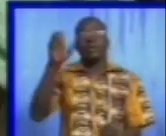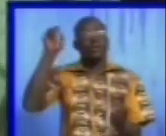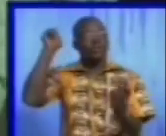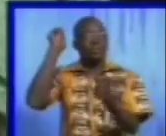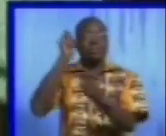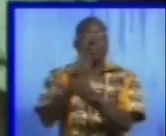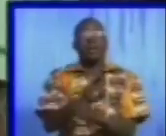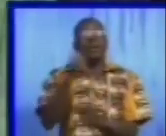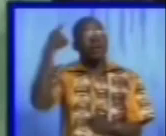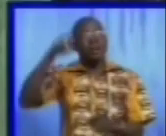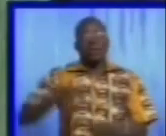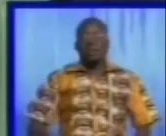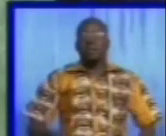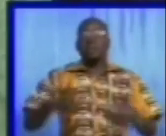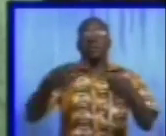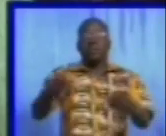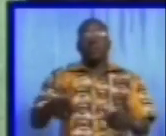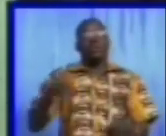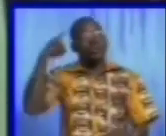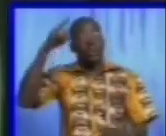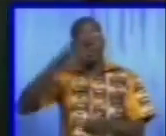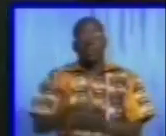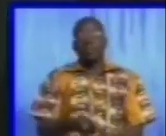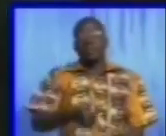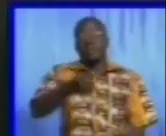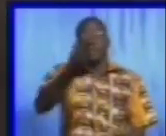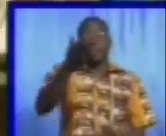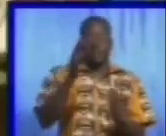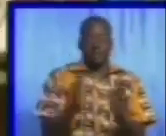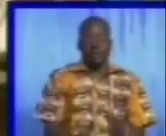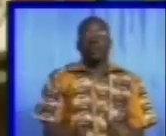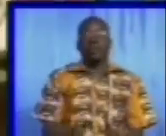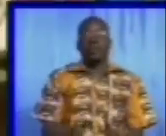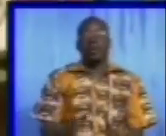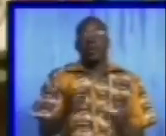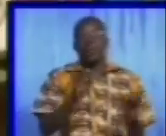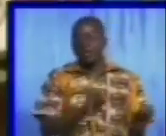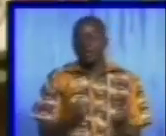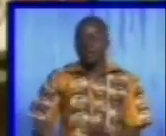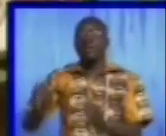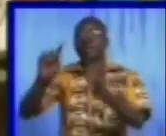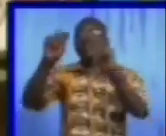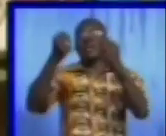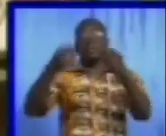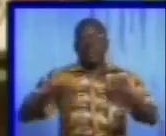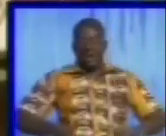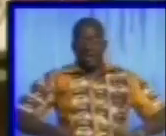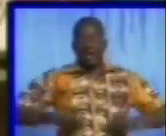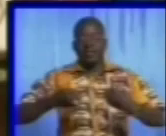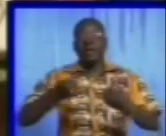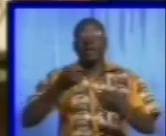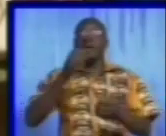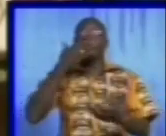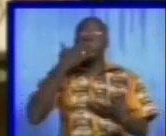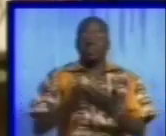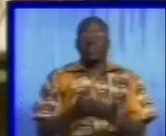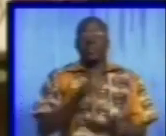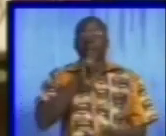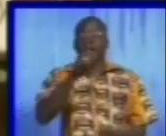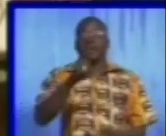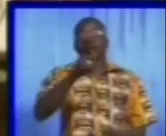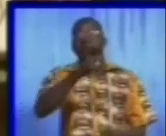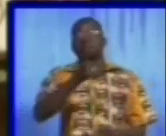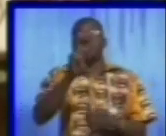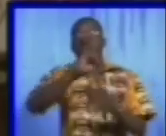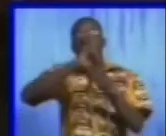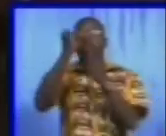été proposées aux potentiels acheteurs. Organisée autour du thème « Élevage et bien-être social », cette foire aura